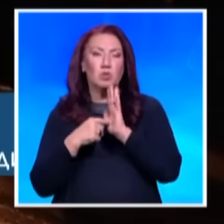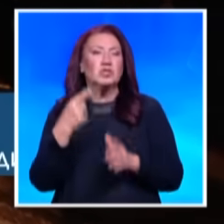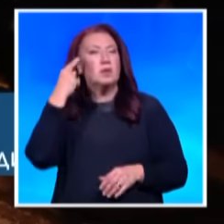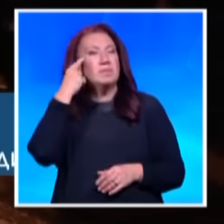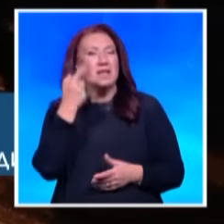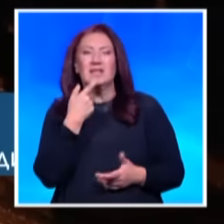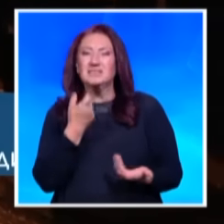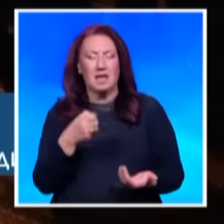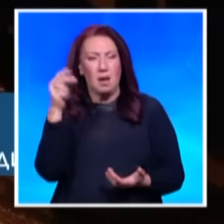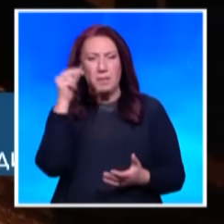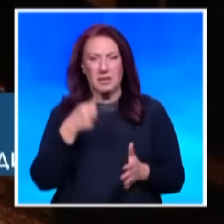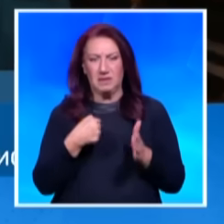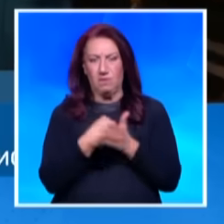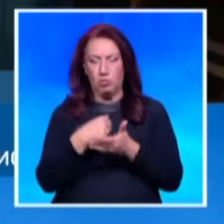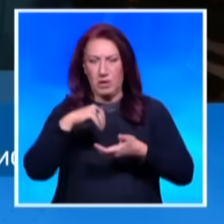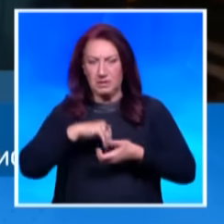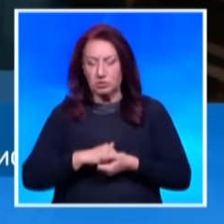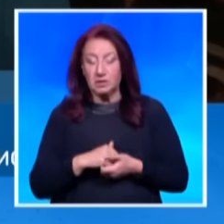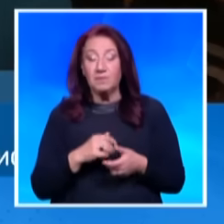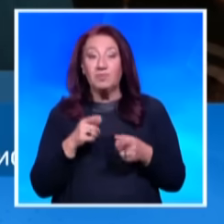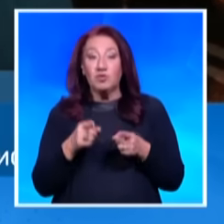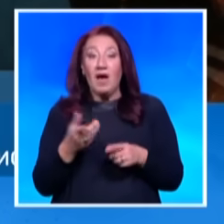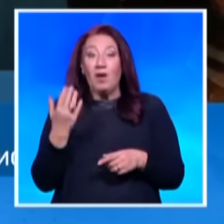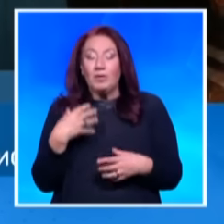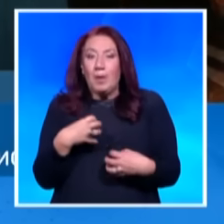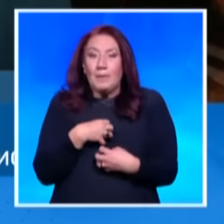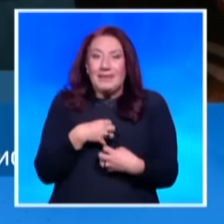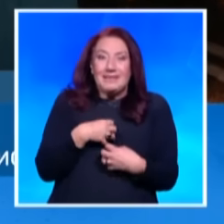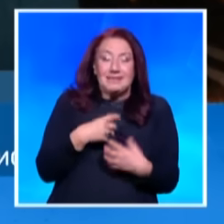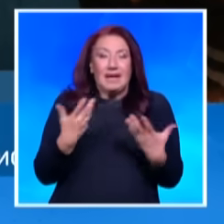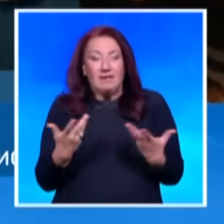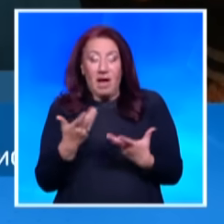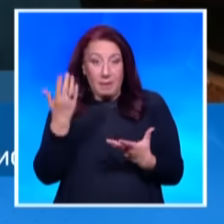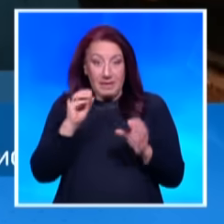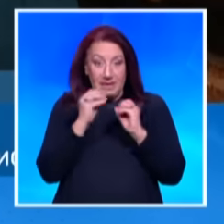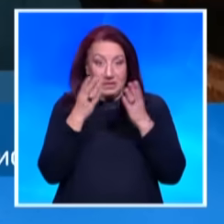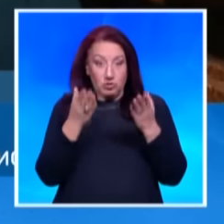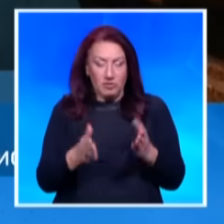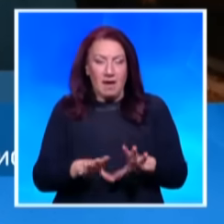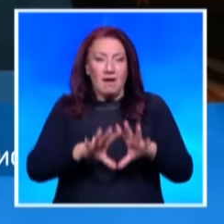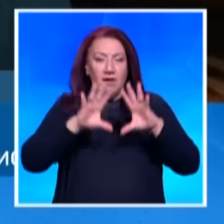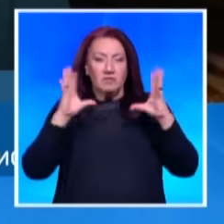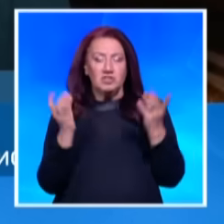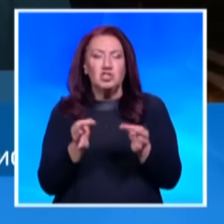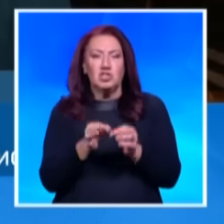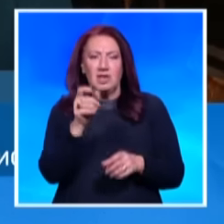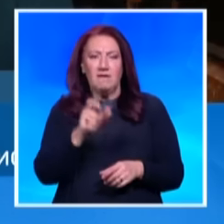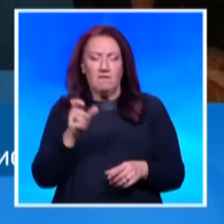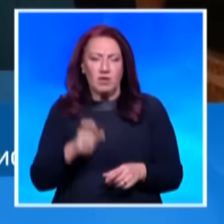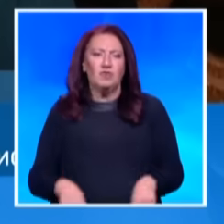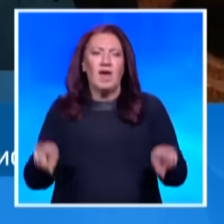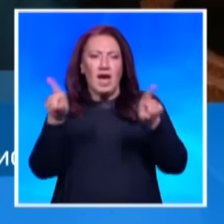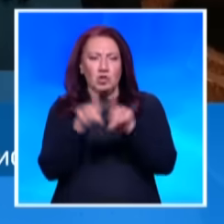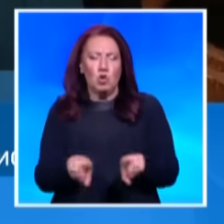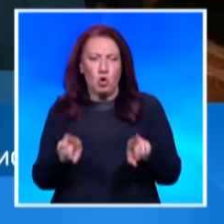Българския футболен съюз. Онова, което обаче ни притесняваше много още преди да се случат ексцесиите тук. Всички фенове бяха на едно и също място, а